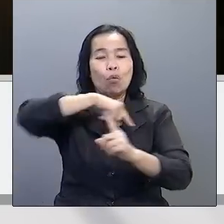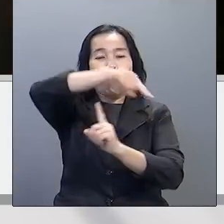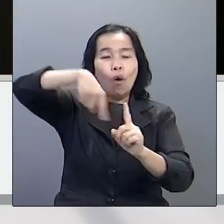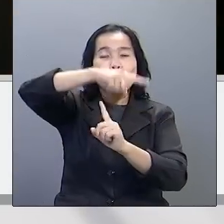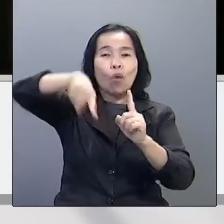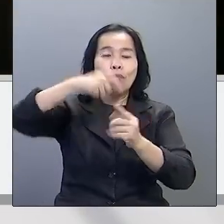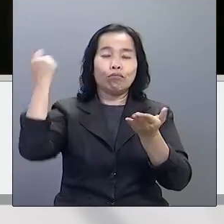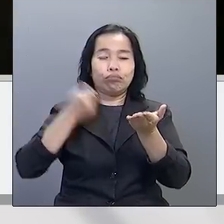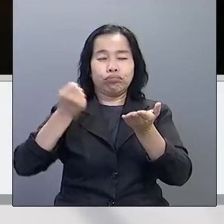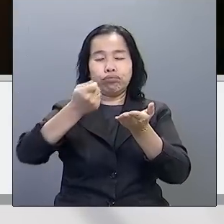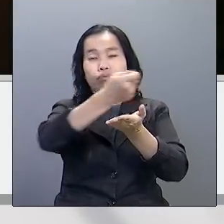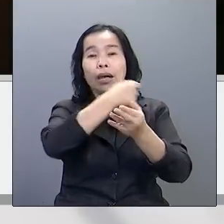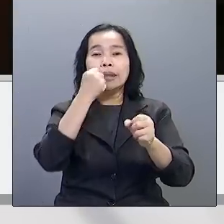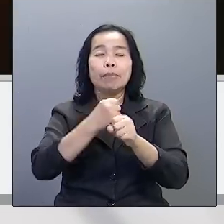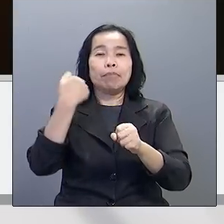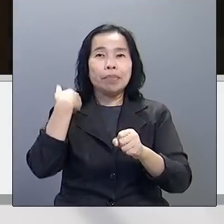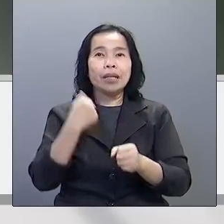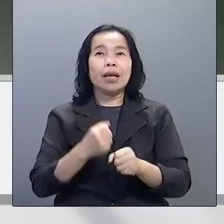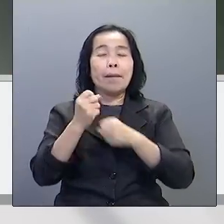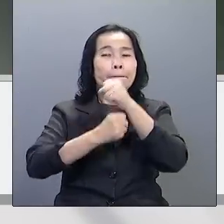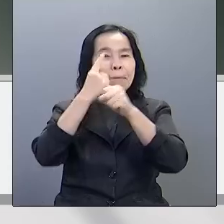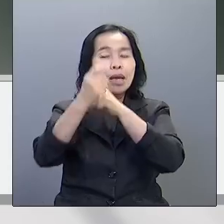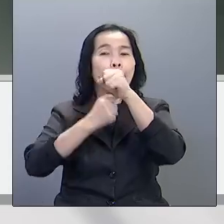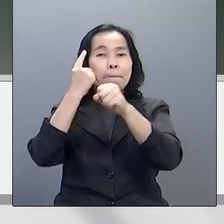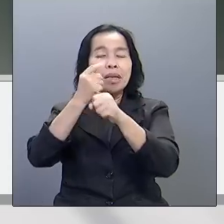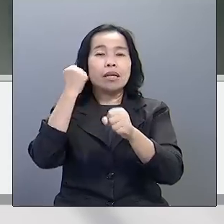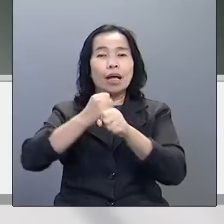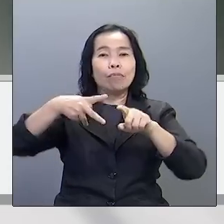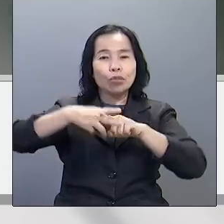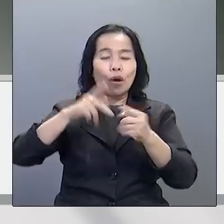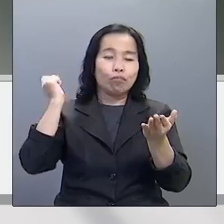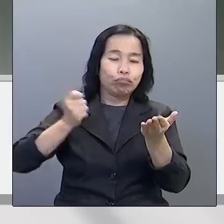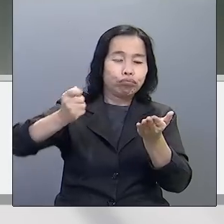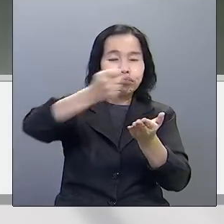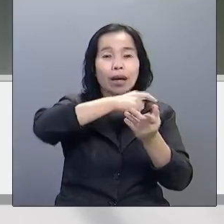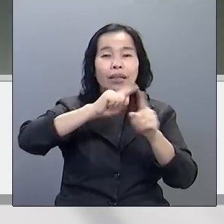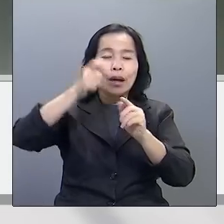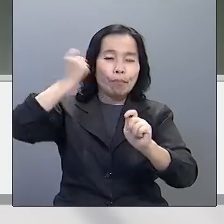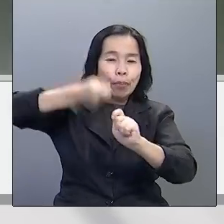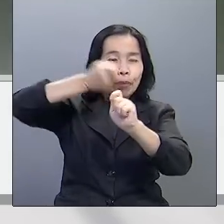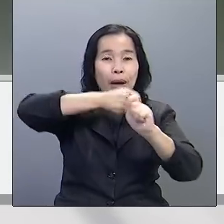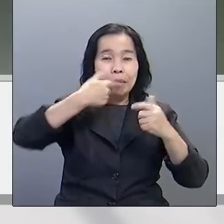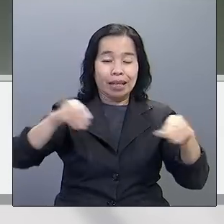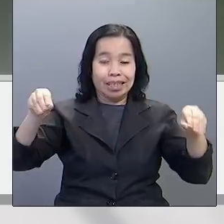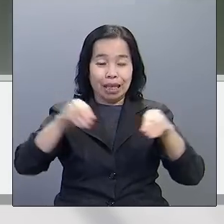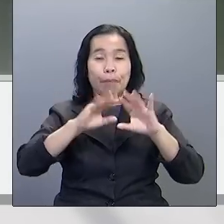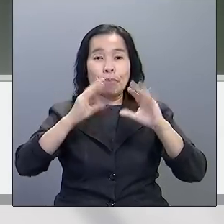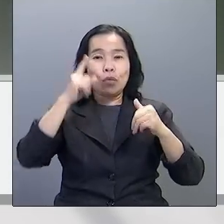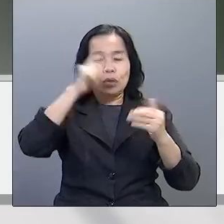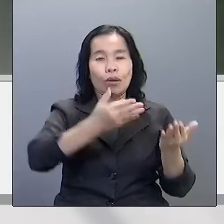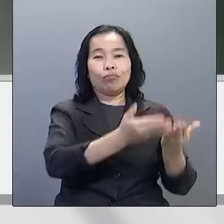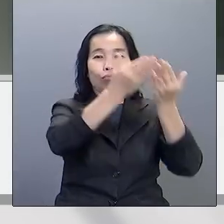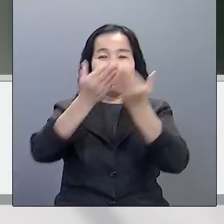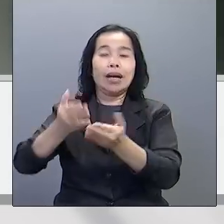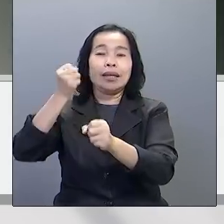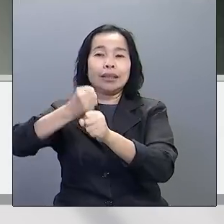ลายประเภทสำหรับการซ่อมสภาพประจำปีหรือที่เรียกกันว่าซ่อมคืนสภาพกำลังจะครบกำหนดที่จะต้องเรียกเรือกลับคื